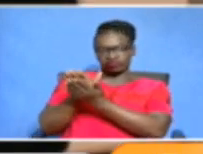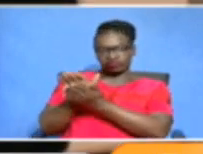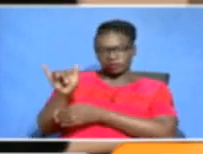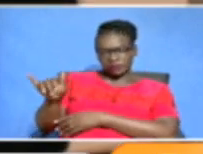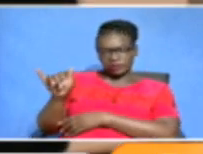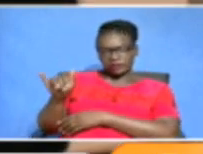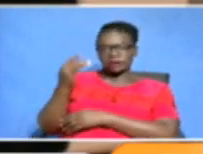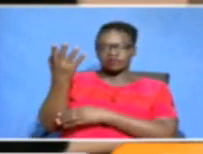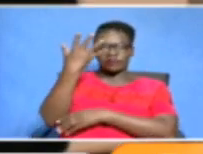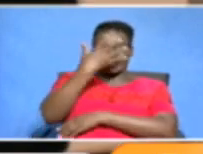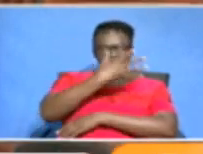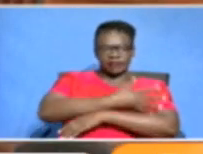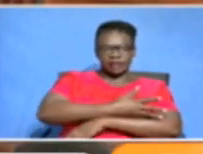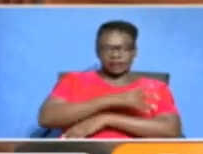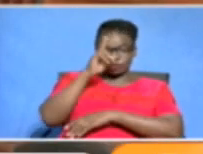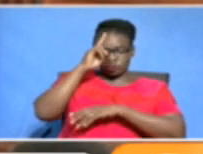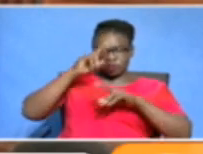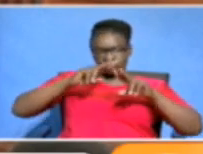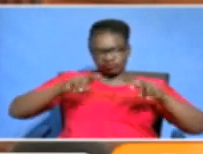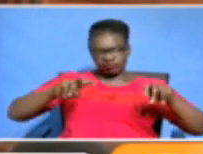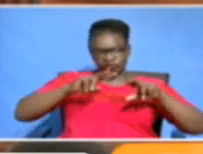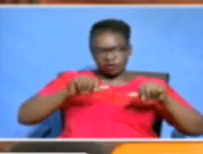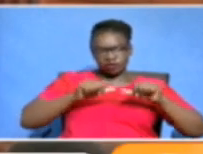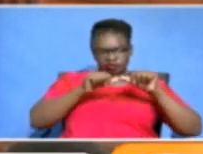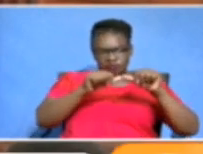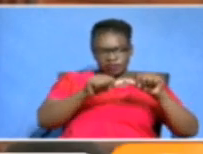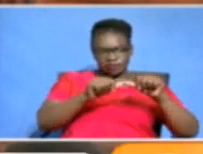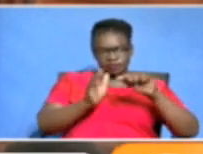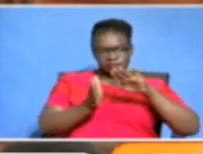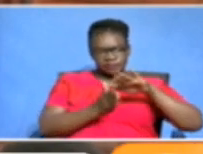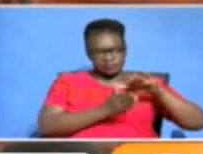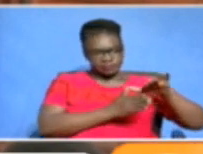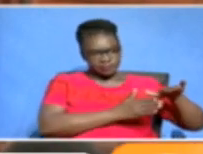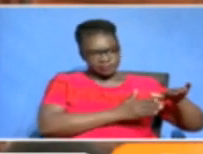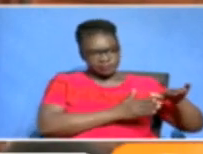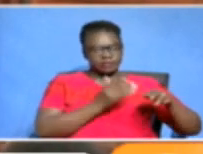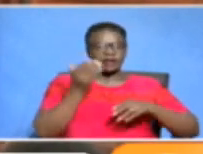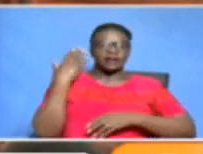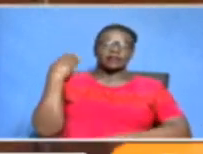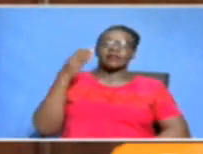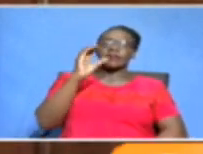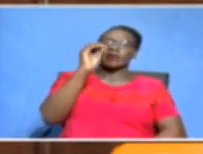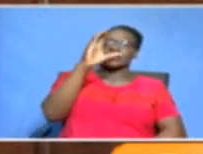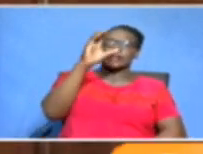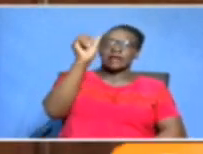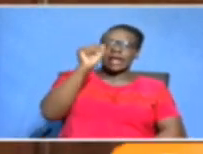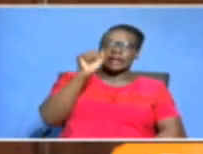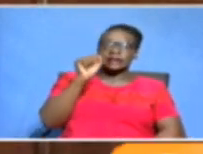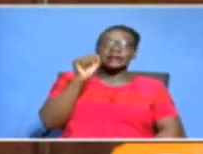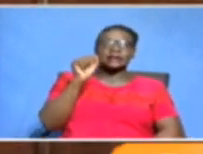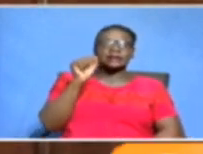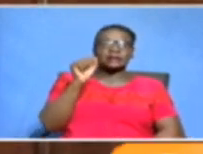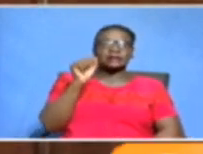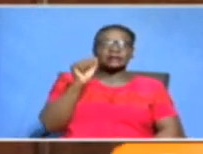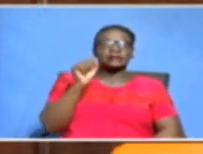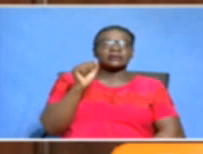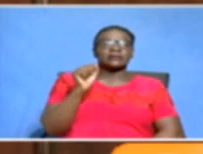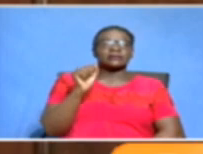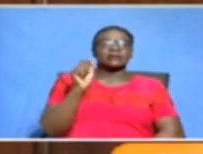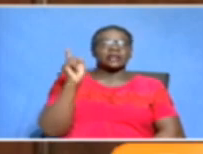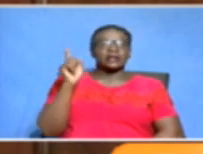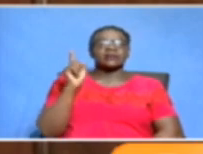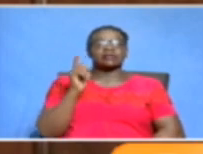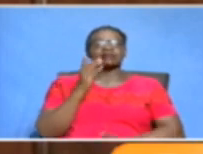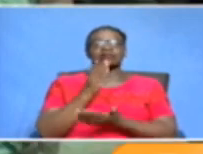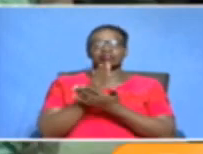polisi wakamilishe uchunguzi. Tukisalia mahakamani, aliyekuwa OCS wa kituo cha polisi cha Ruaraka Nation Mutua